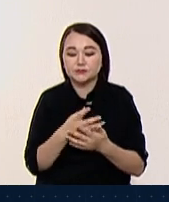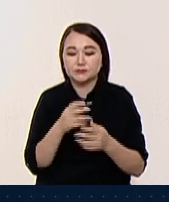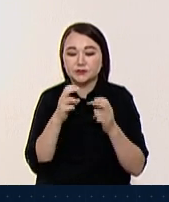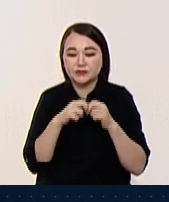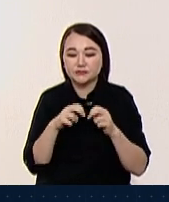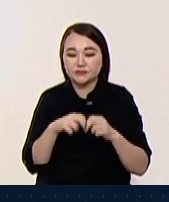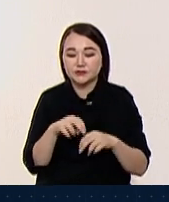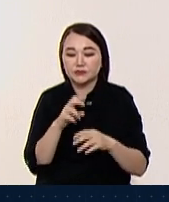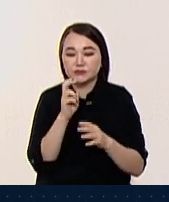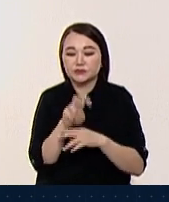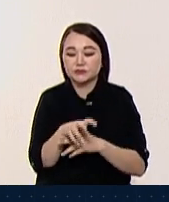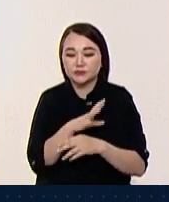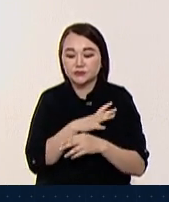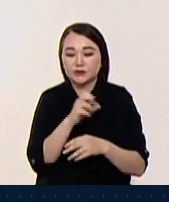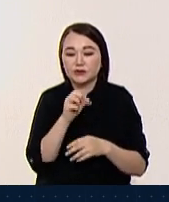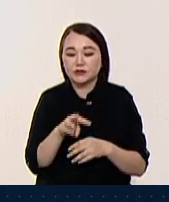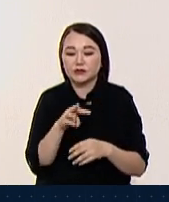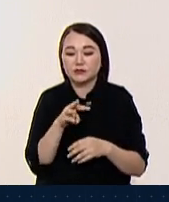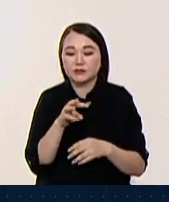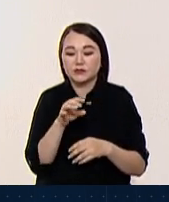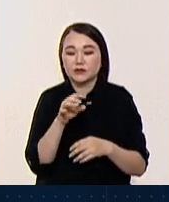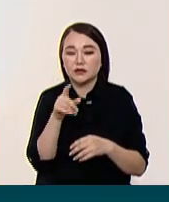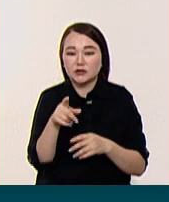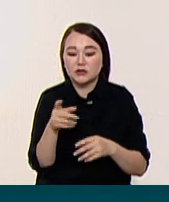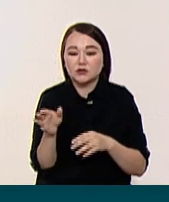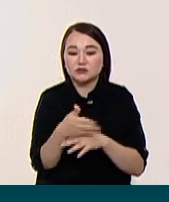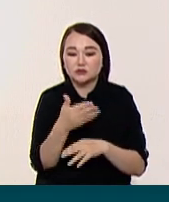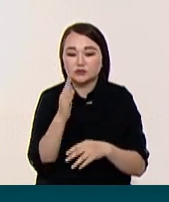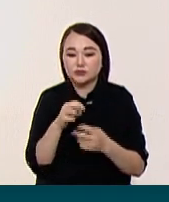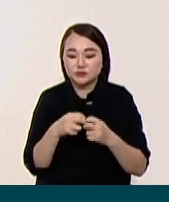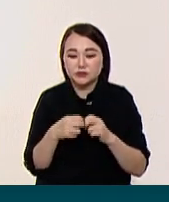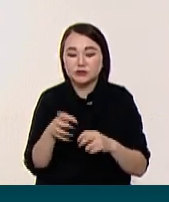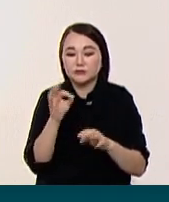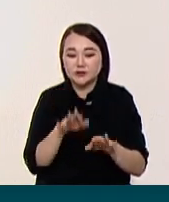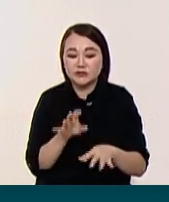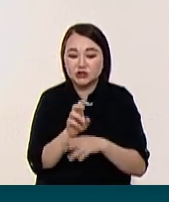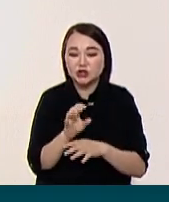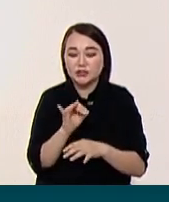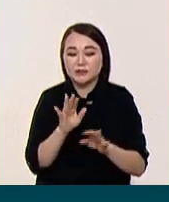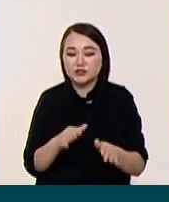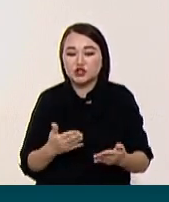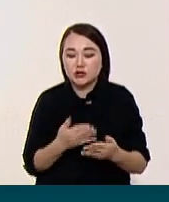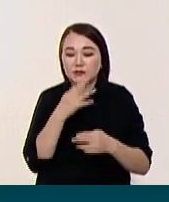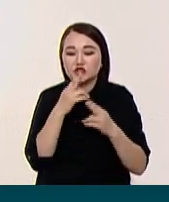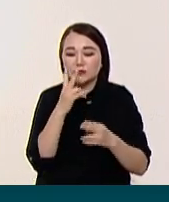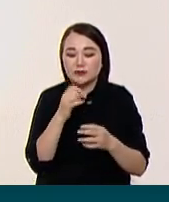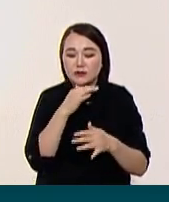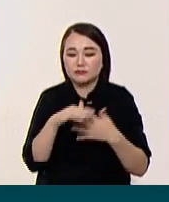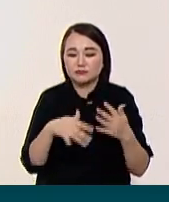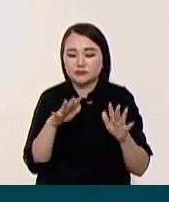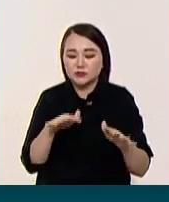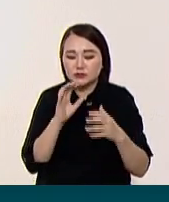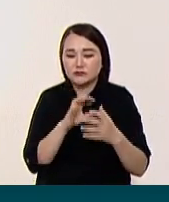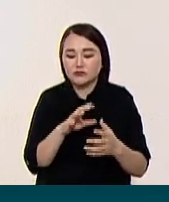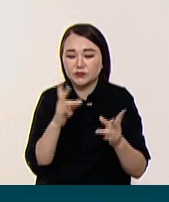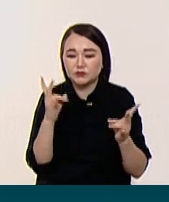проверке, администрация рынка устраняется. Кроме этого, посетители и местные жители пожаловались и на хаос на автостанции.